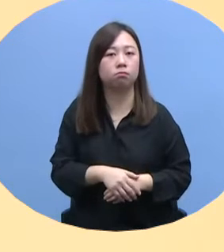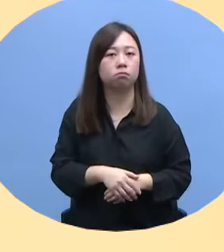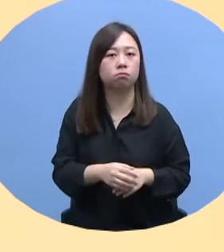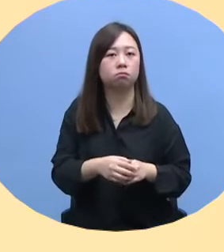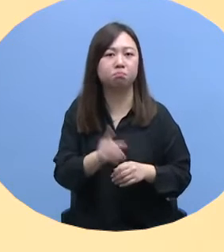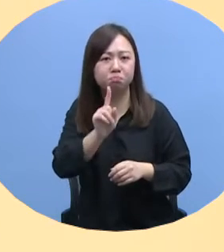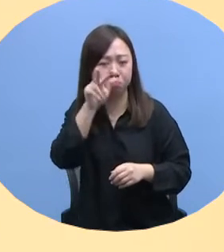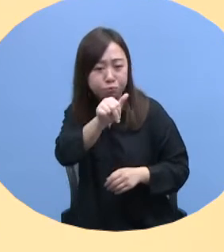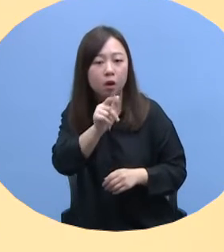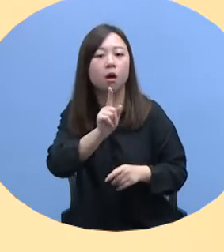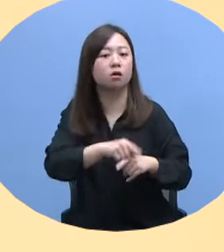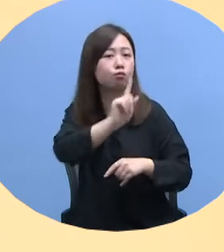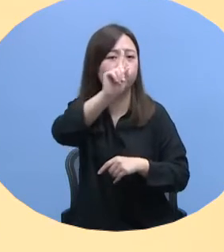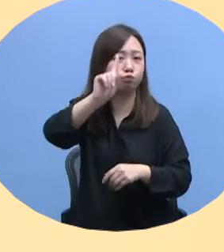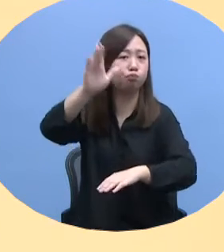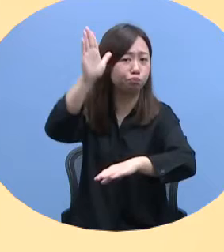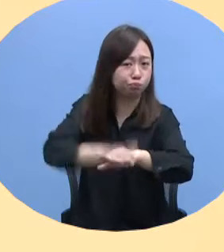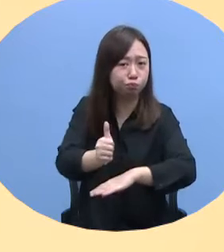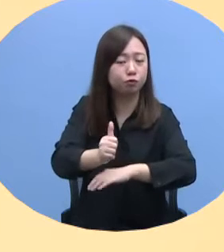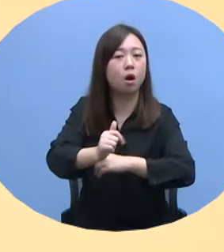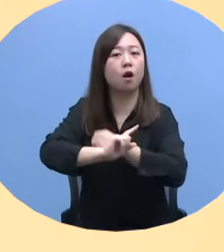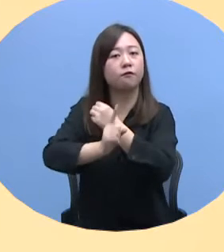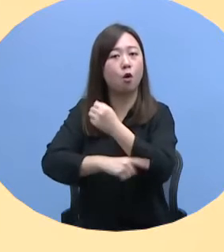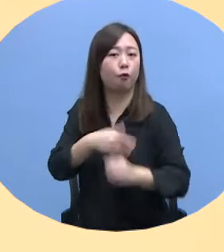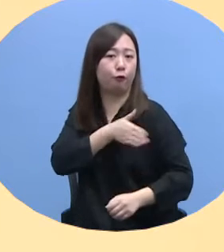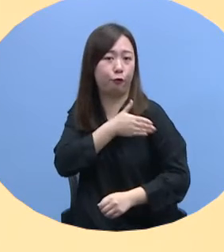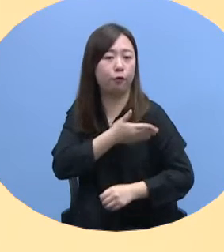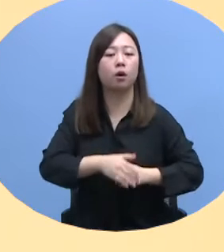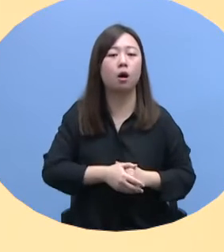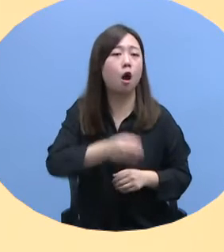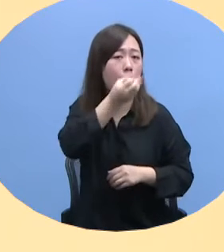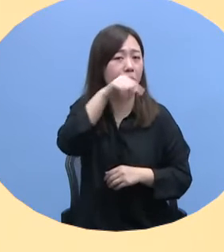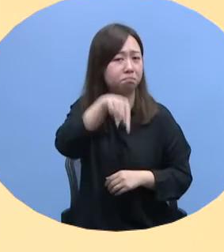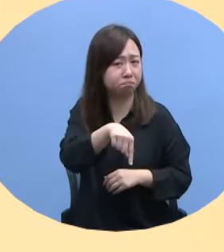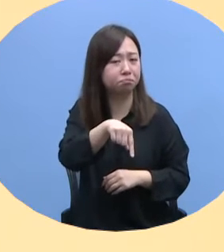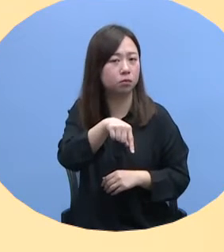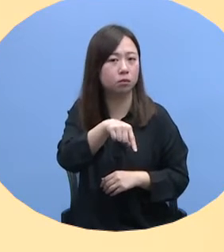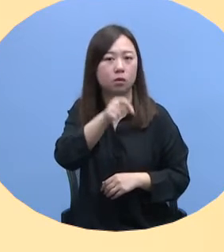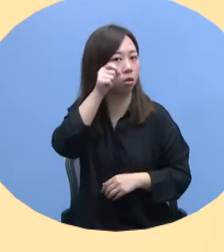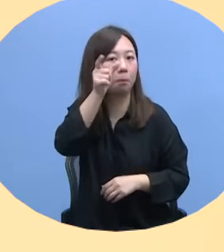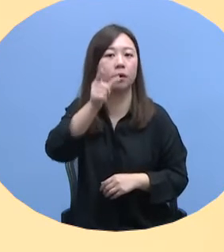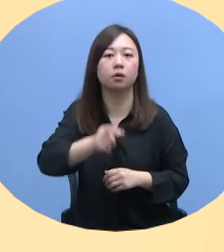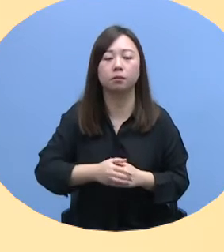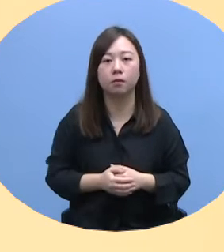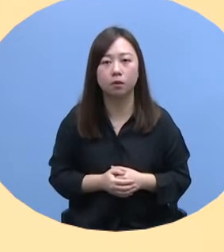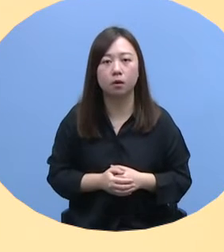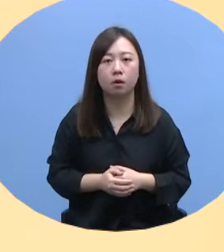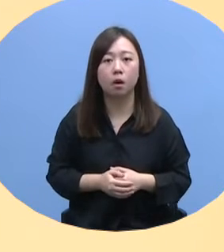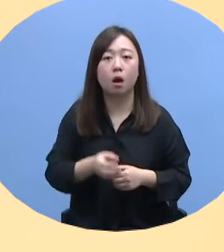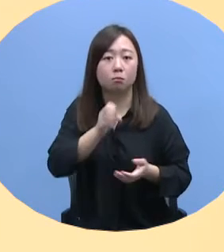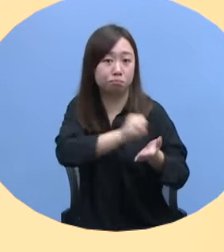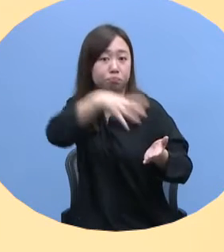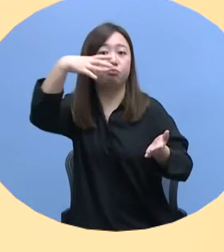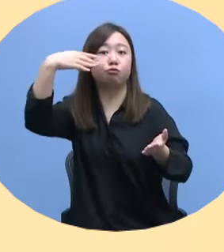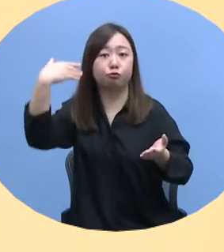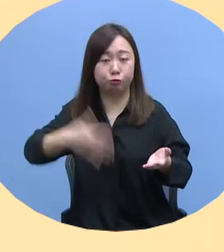秀的司法人員。香港在這方面真的得天獨厚，我們在回歸之後，終審